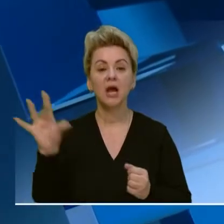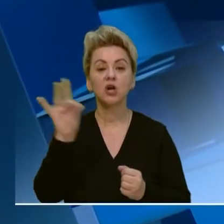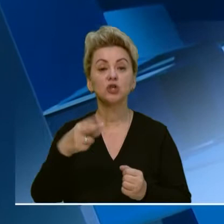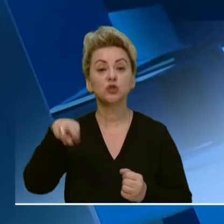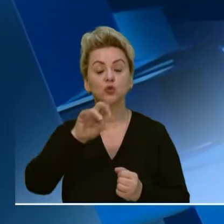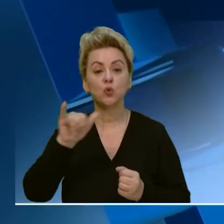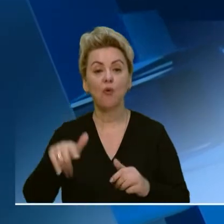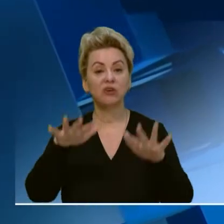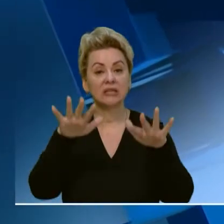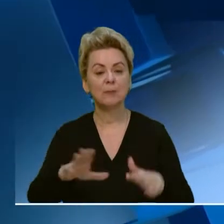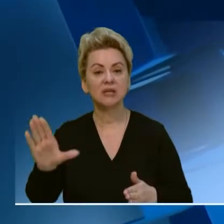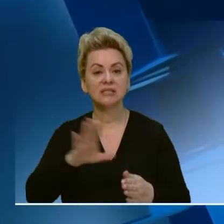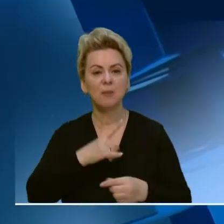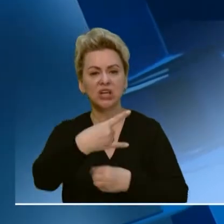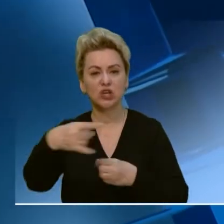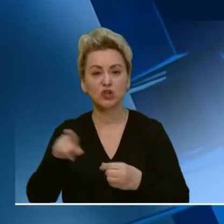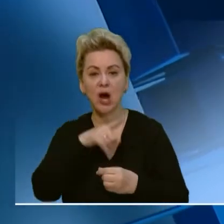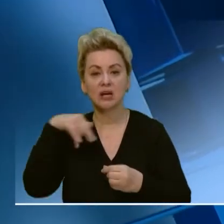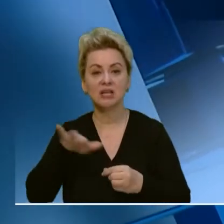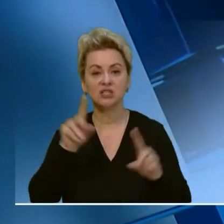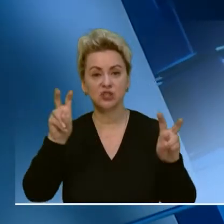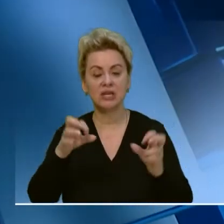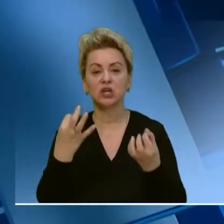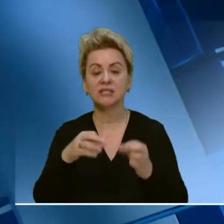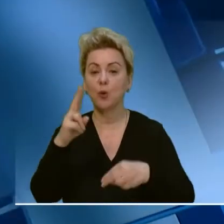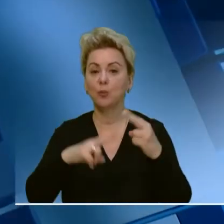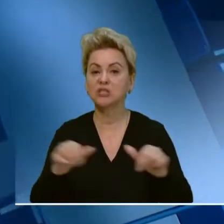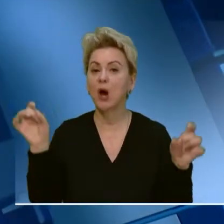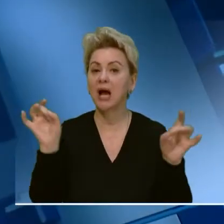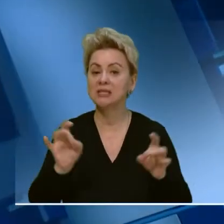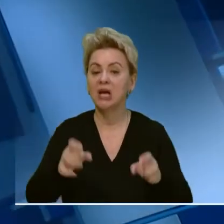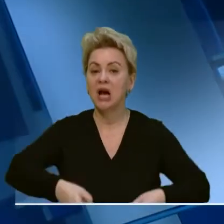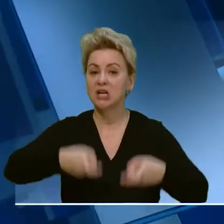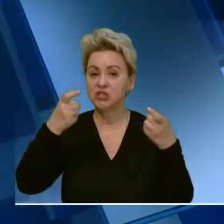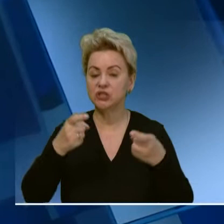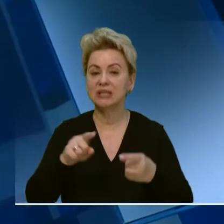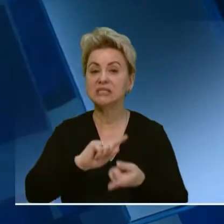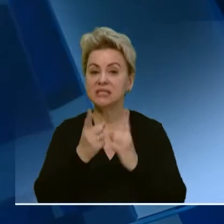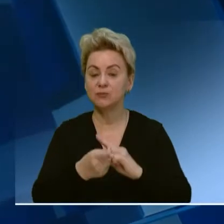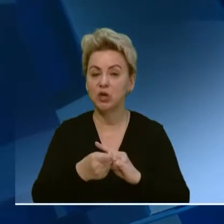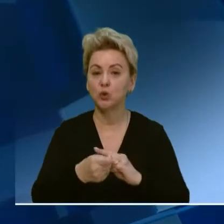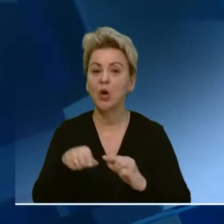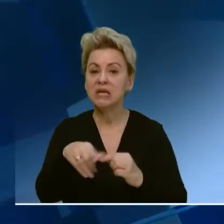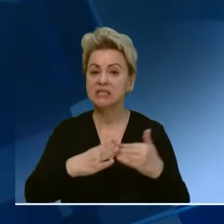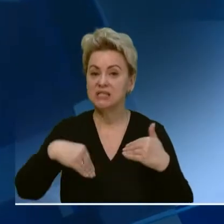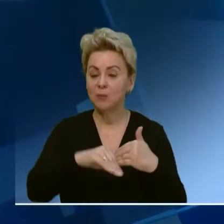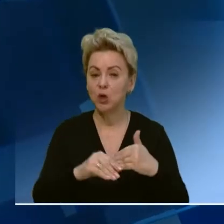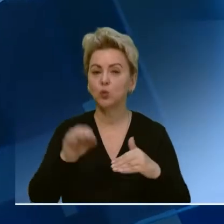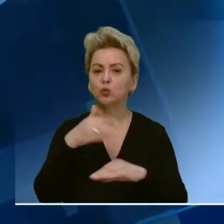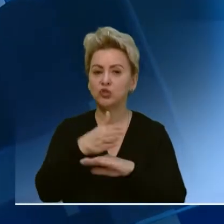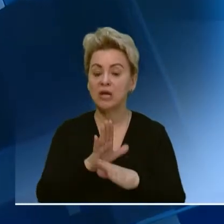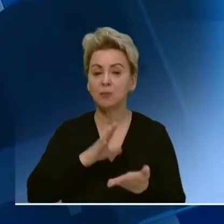В Ростове-на-Дону на месте бывшего кинотеатра «Россия» разрешили построить гостиницу. Законность смены видоиспользования земельного участка